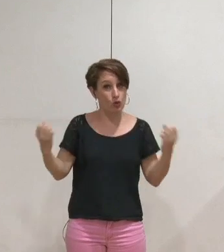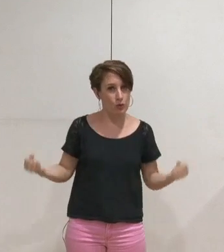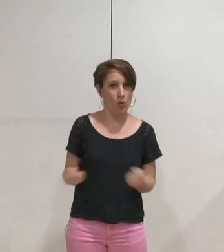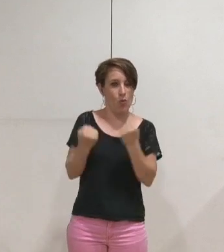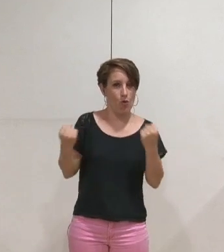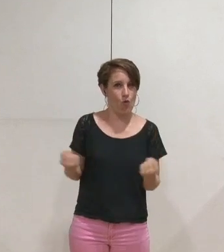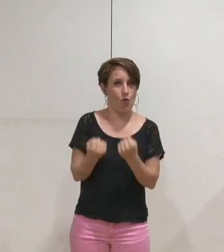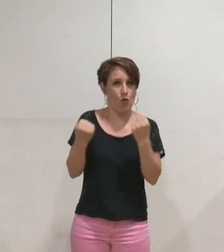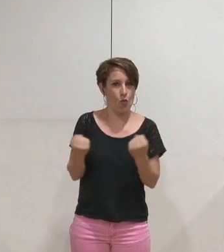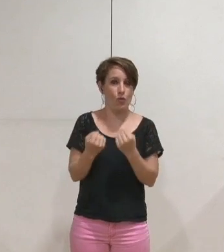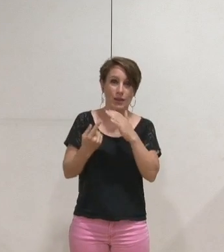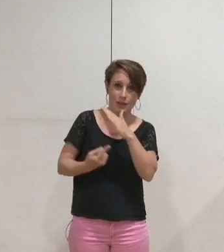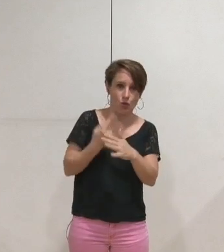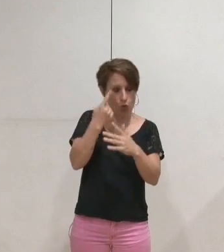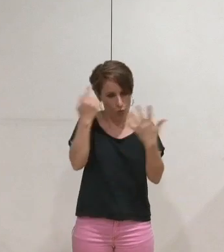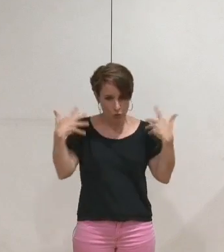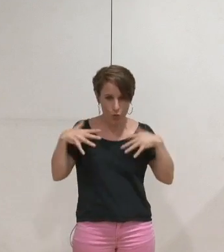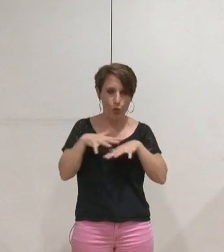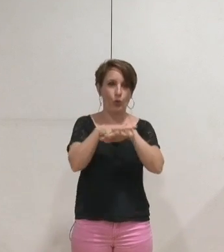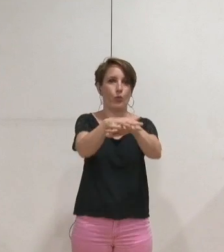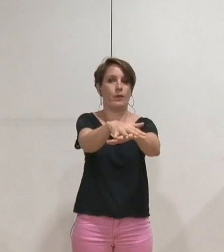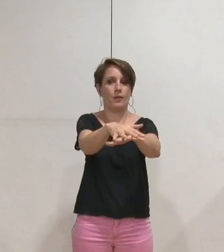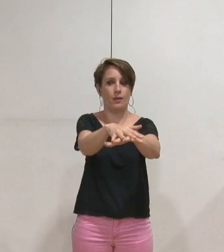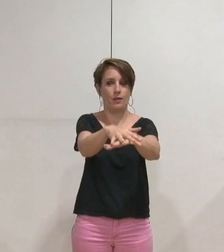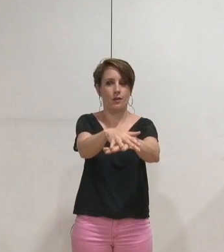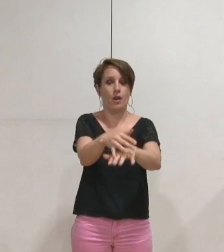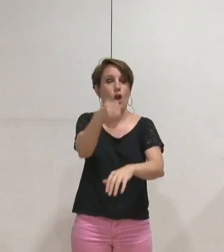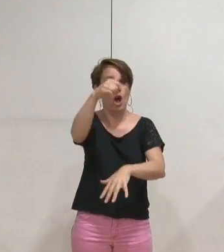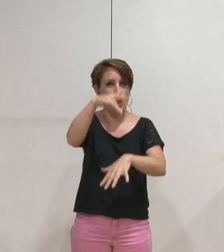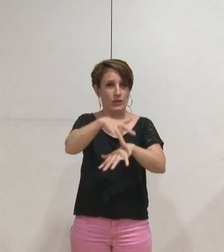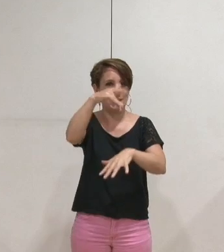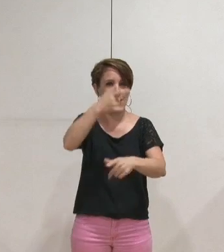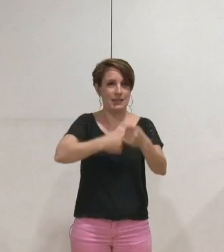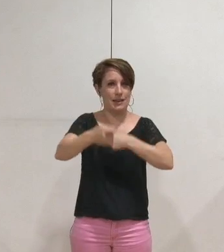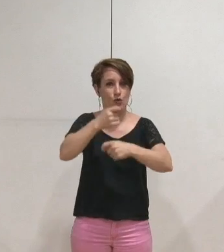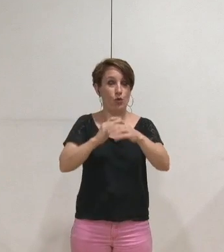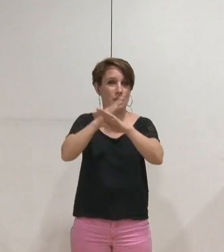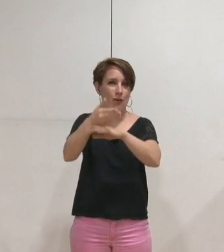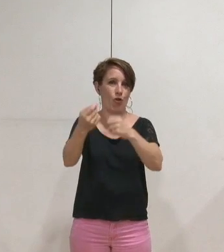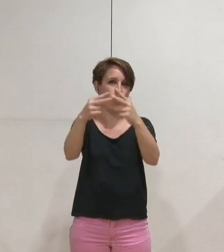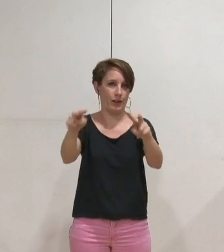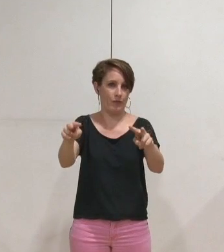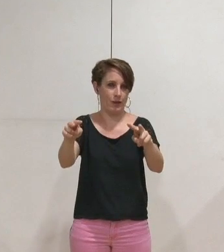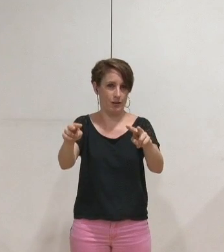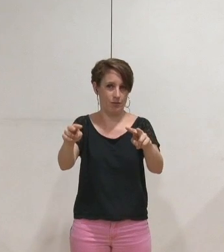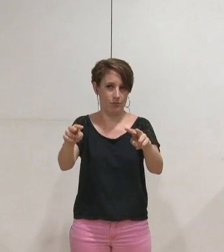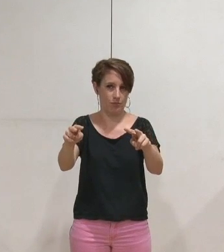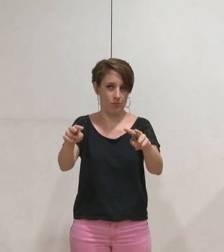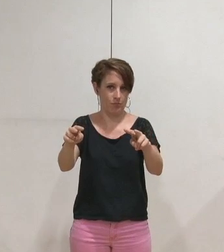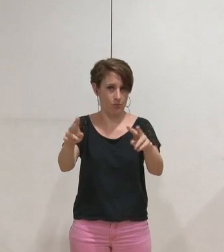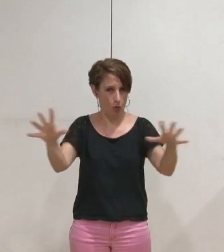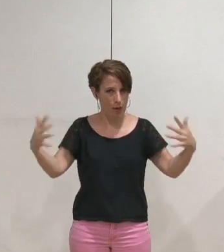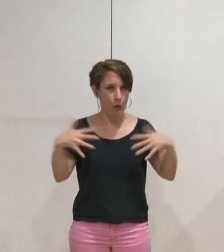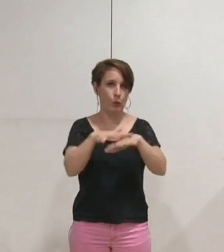plus qu'une opération et plus qu'un site économique en entrée de ville et qui s'inscrit dans la continuité de l'opération